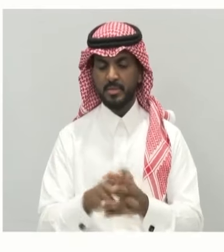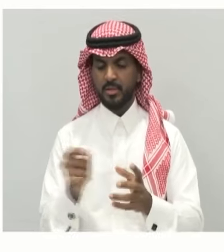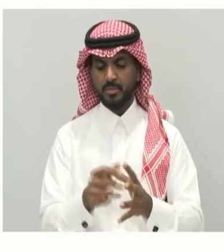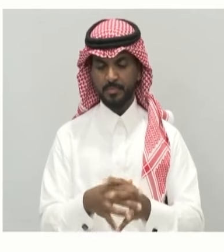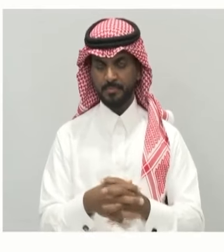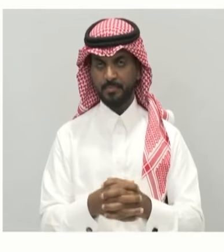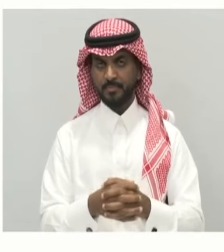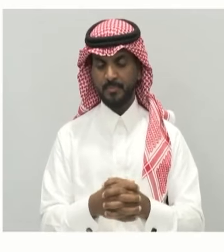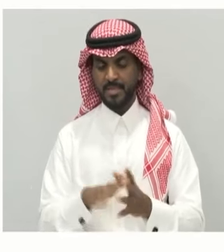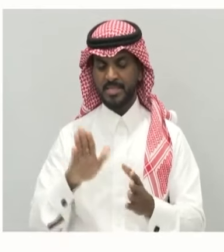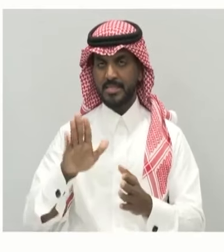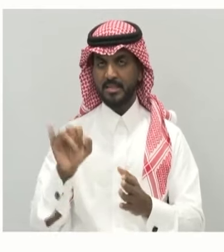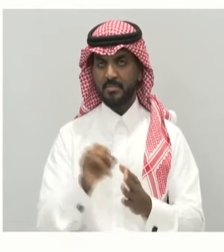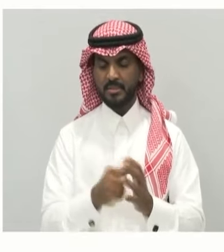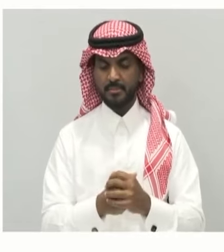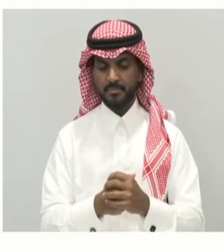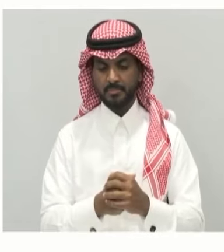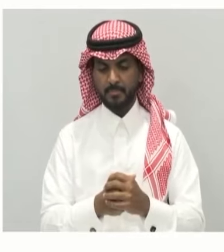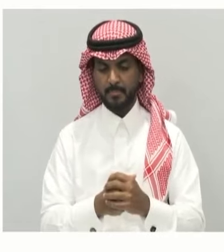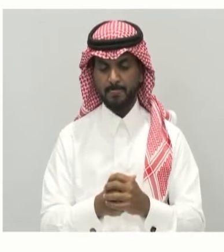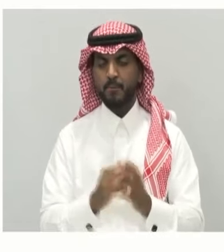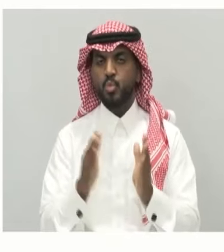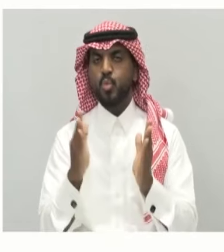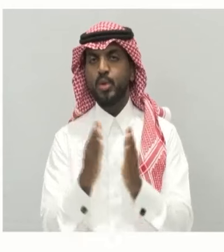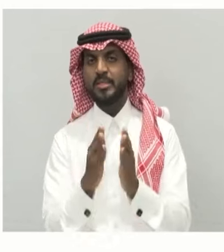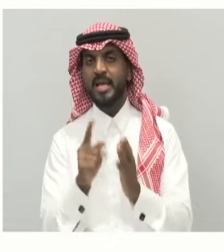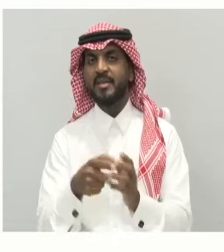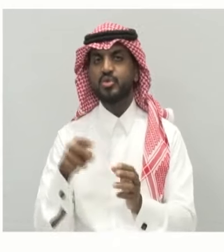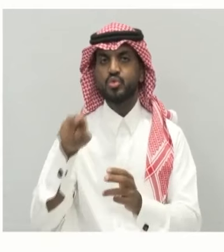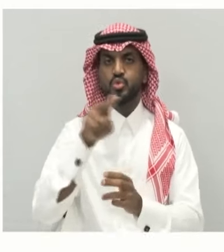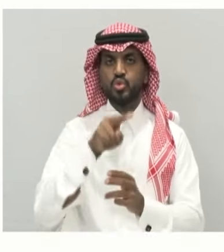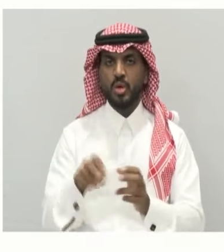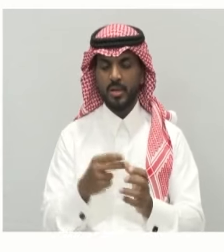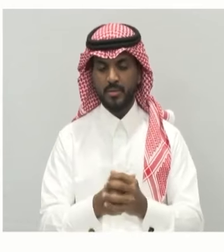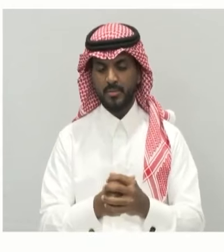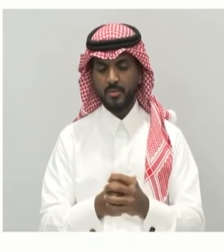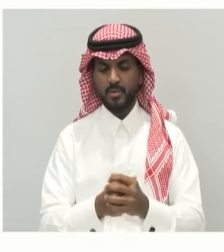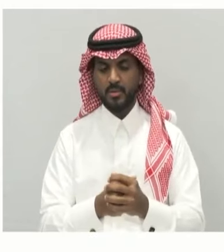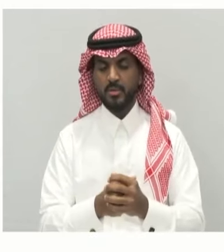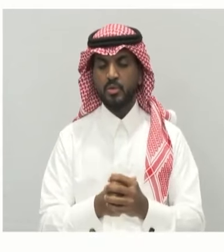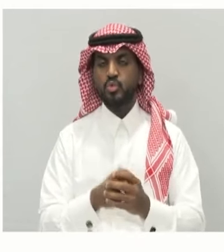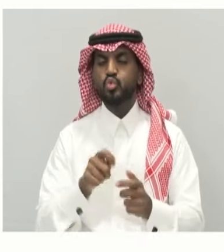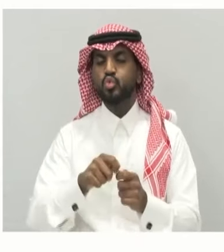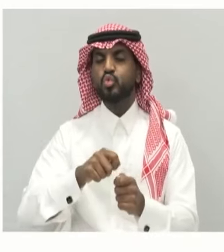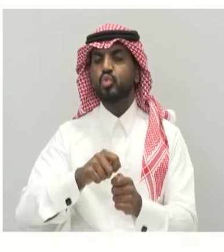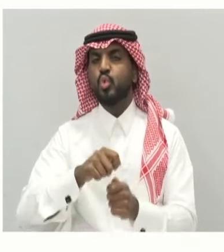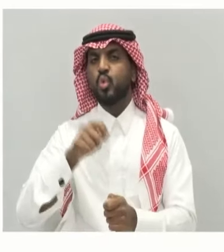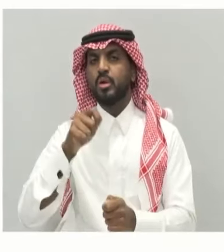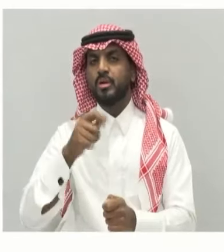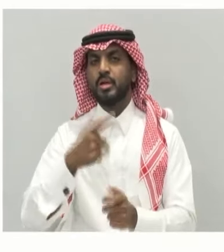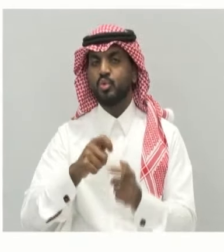فيكم سنتم كوحده لهذا السؤال طيب يا ابطال طول طول